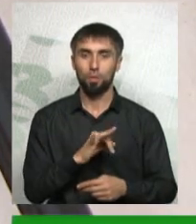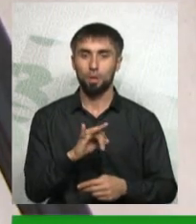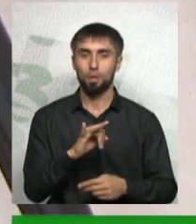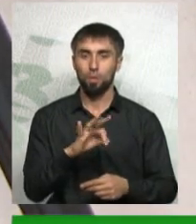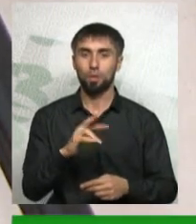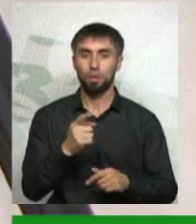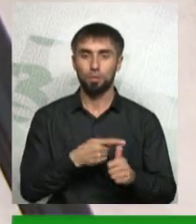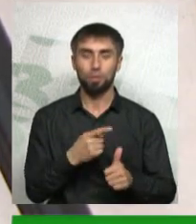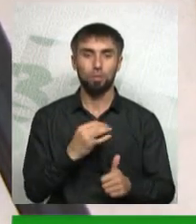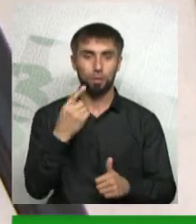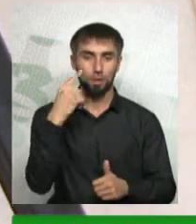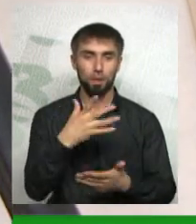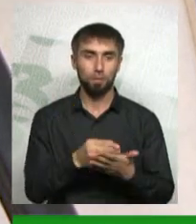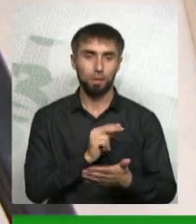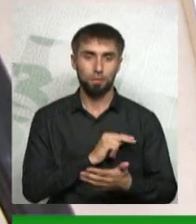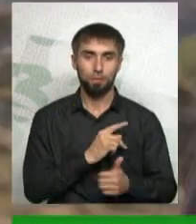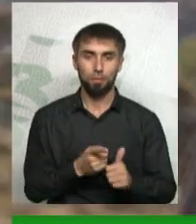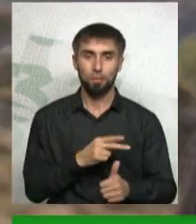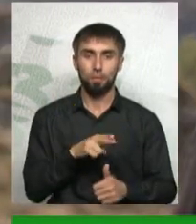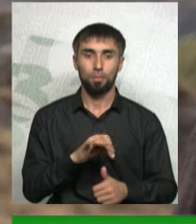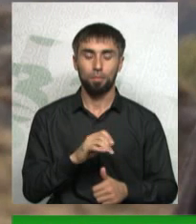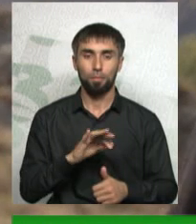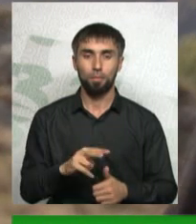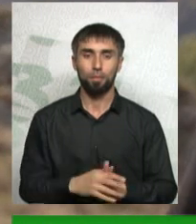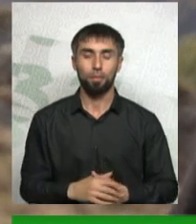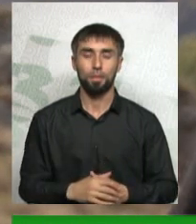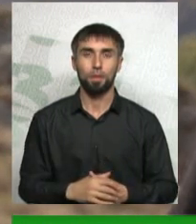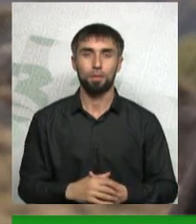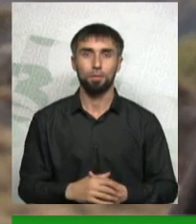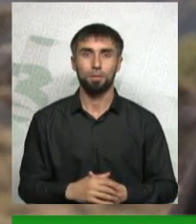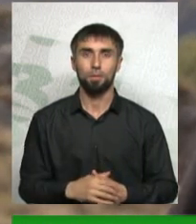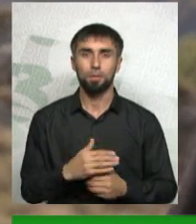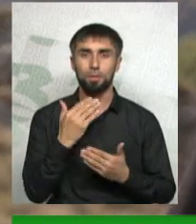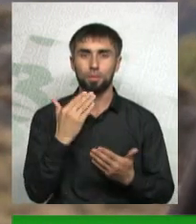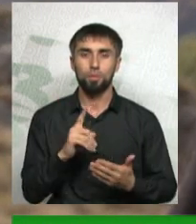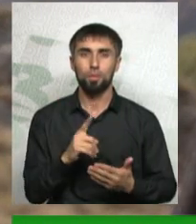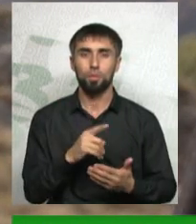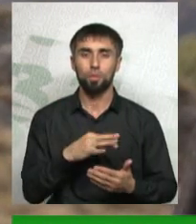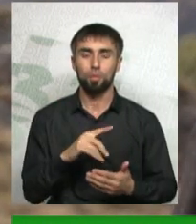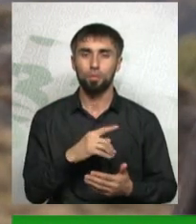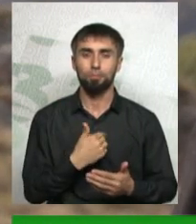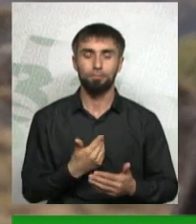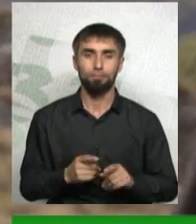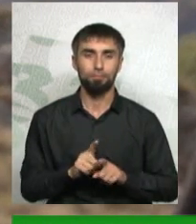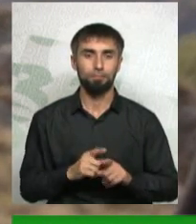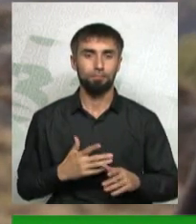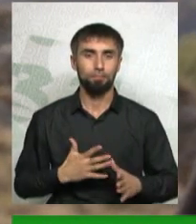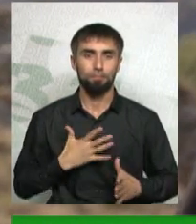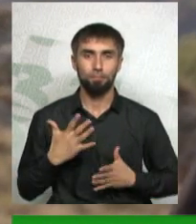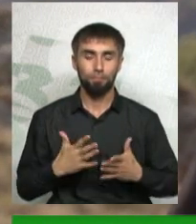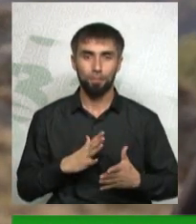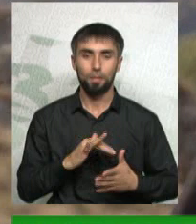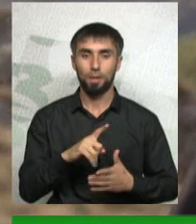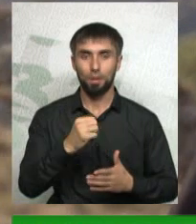уже придумал, свою работу назвал «Перевал». Он единственное, вот то, что мотивировало, это то, что благотворительная акция,